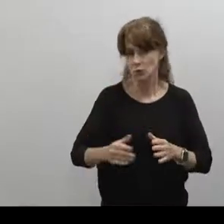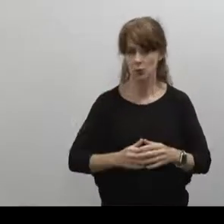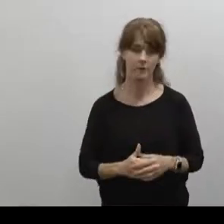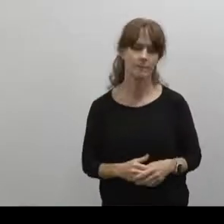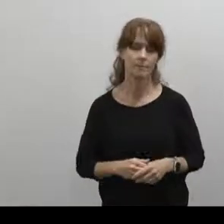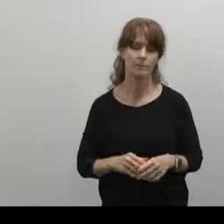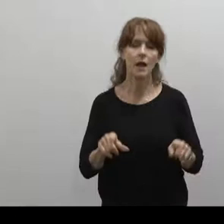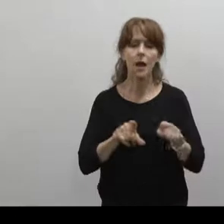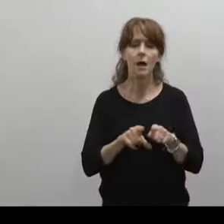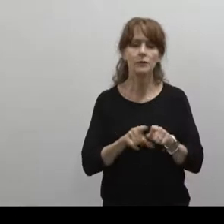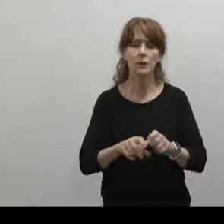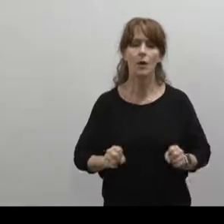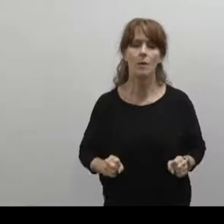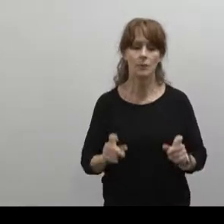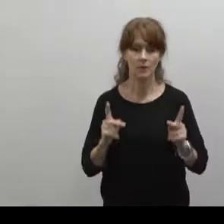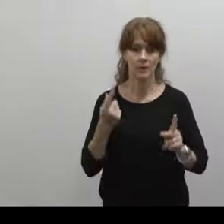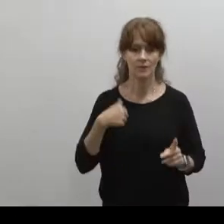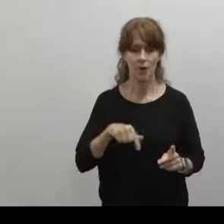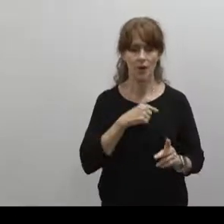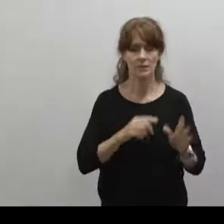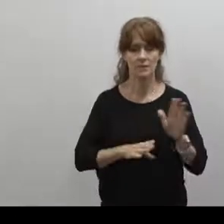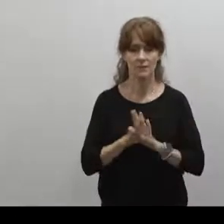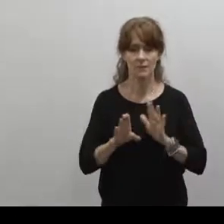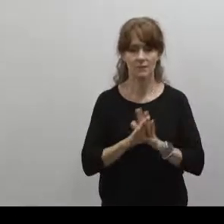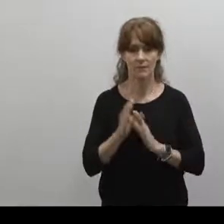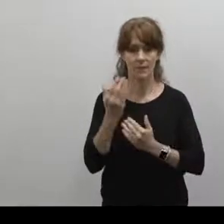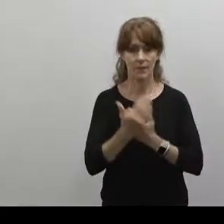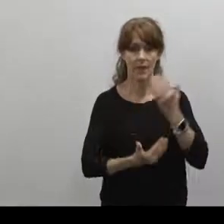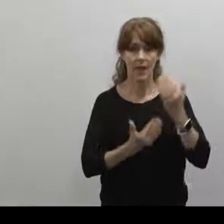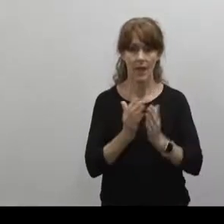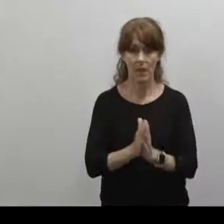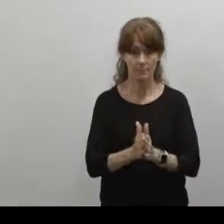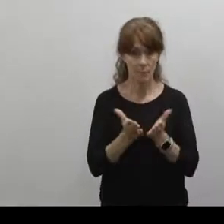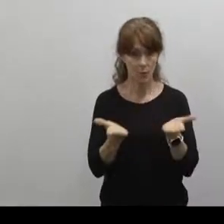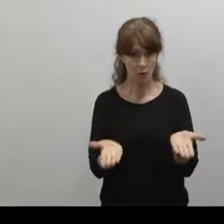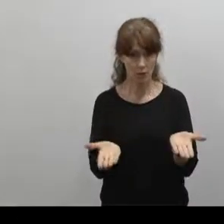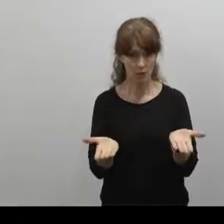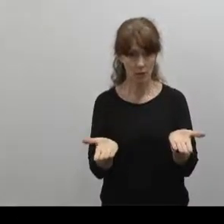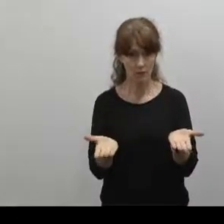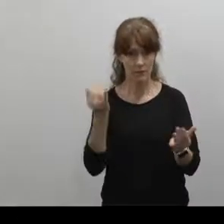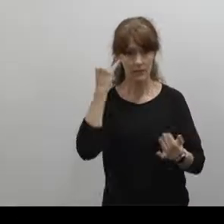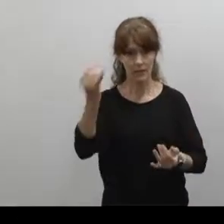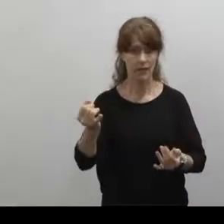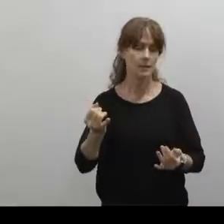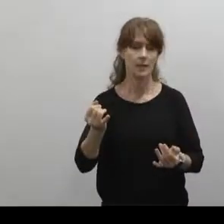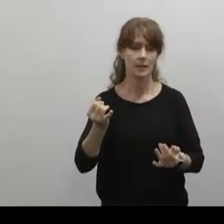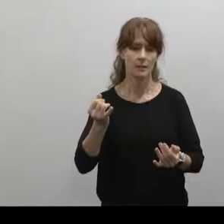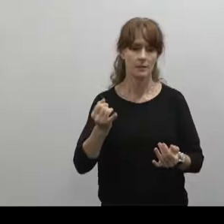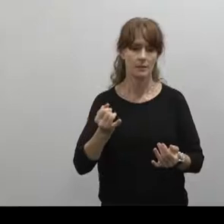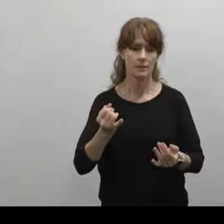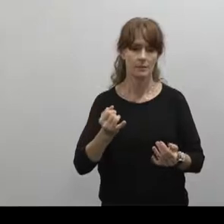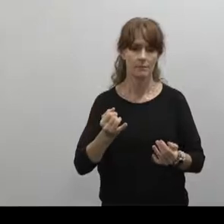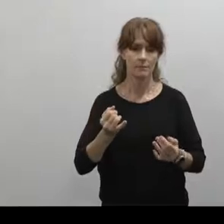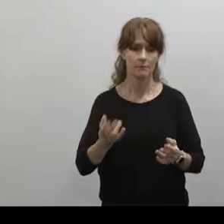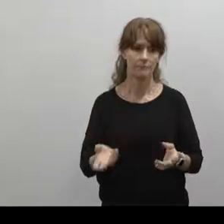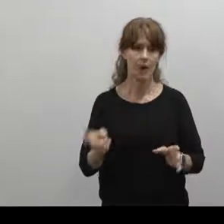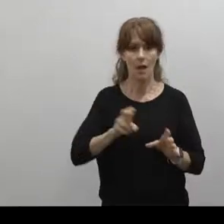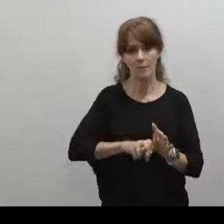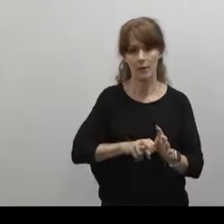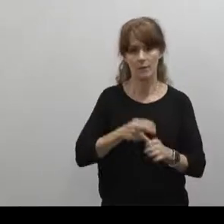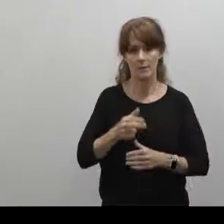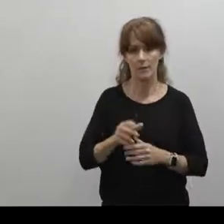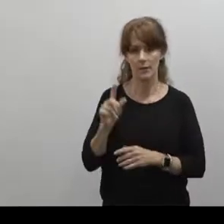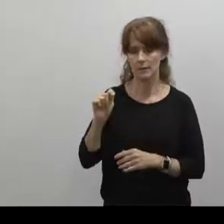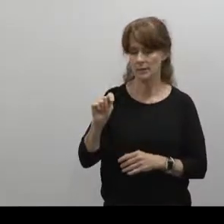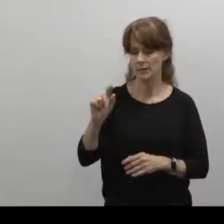cà bị cựu thả ta dân chọn bà nà vấy xâm rạp cho nam sạc xà rồi bỏ dương. Cảm bị nâng dương miền kì hào ta xịp hợp đáy xâm rạp cả nạ cà mạc cà sẽ